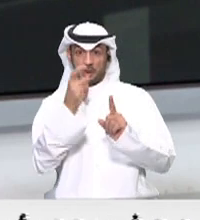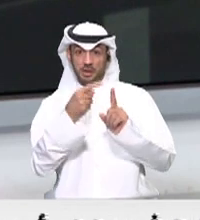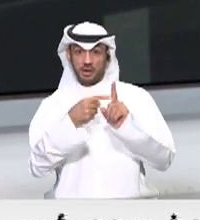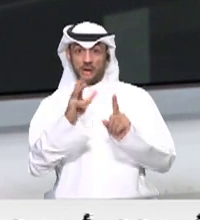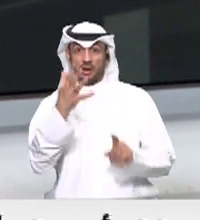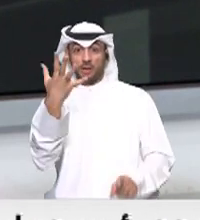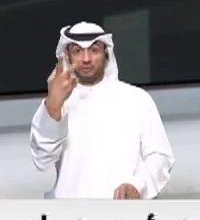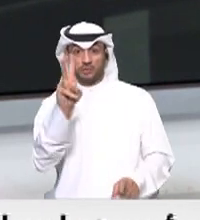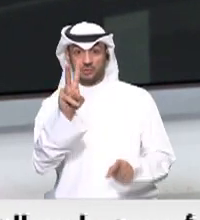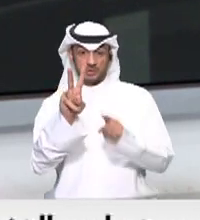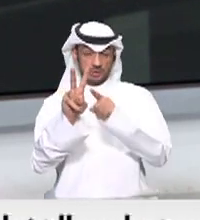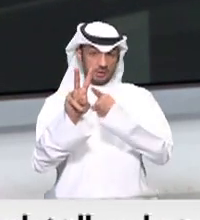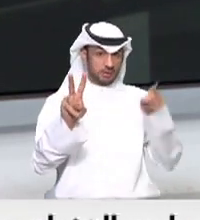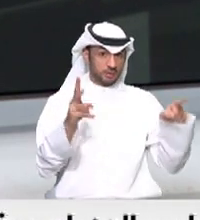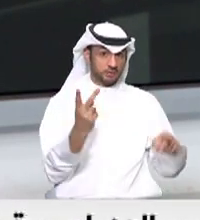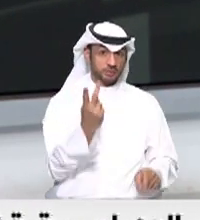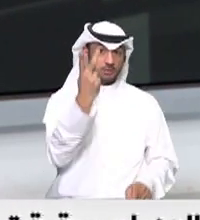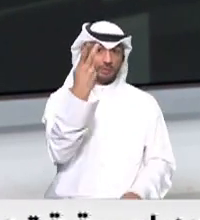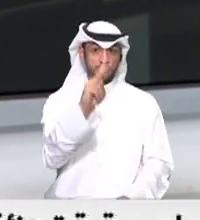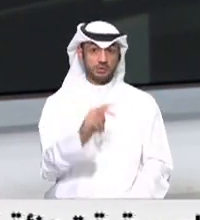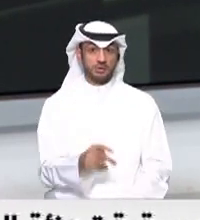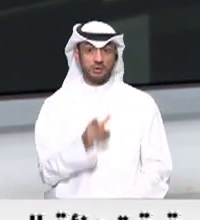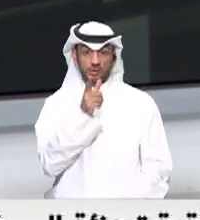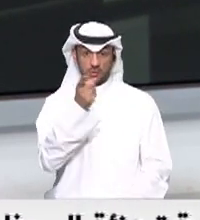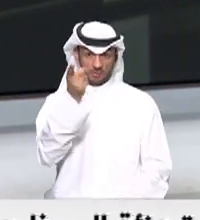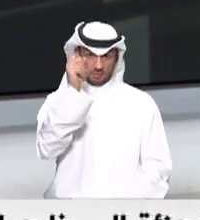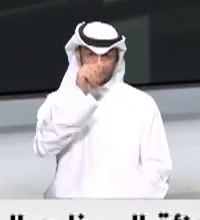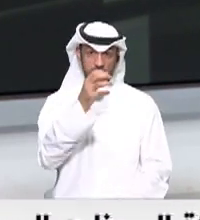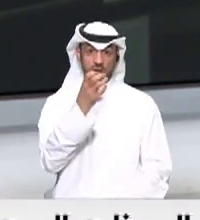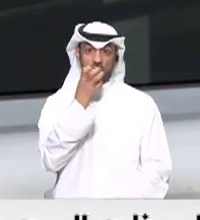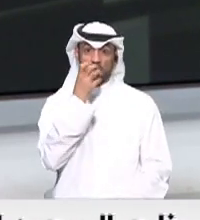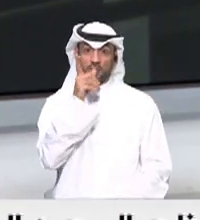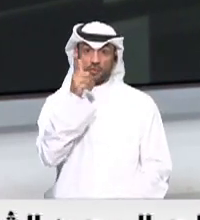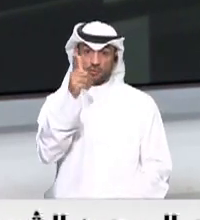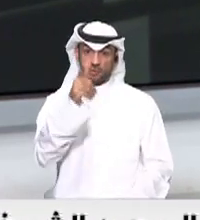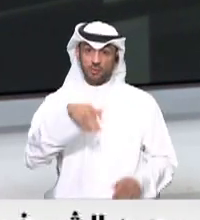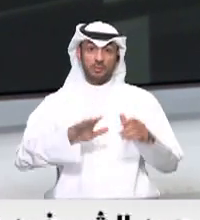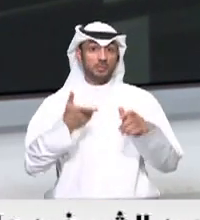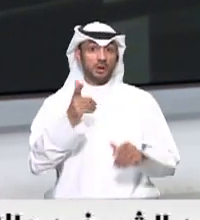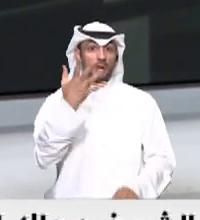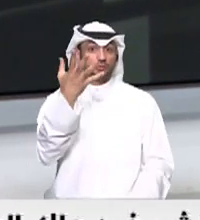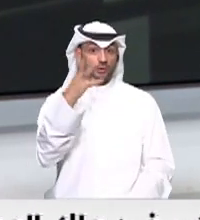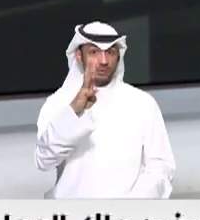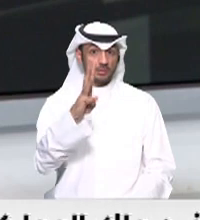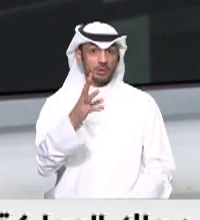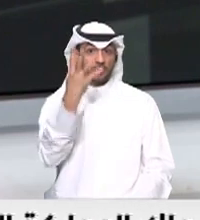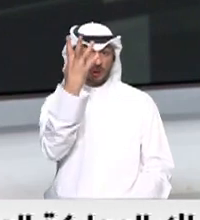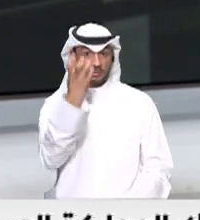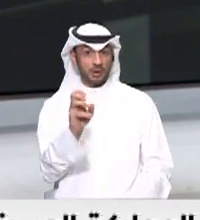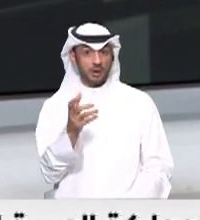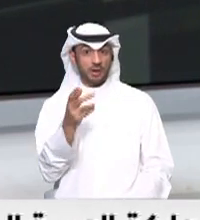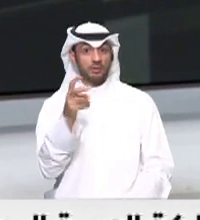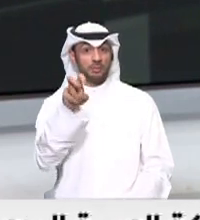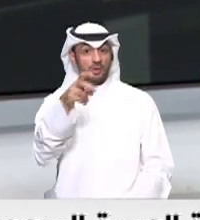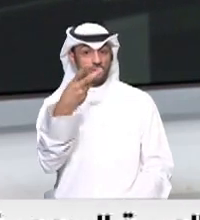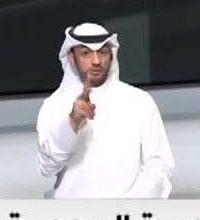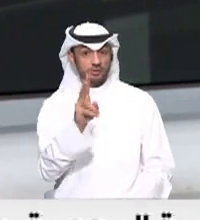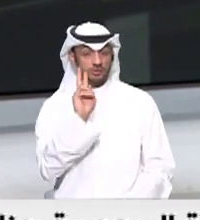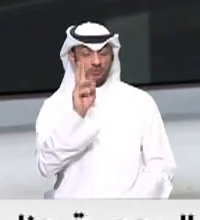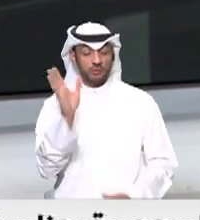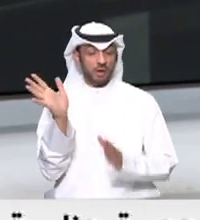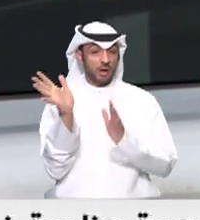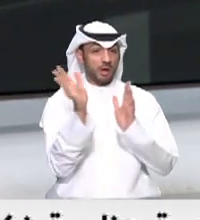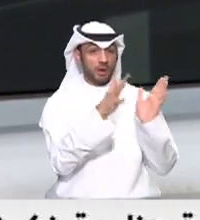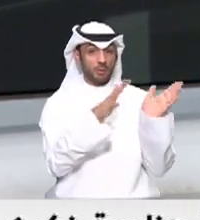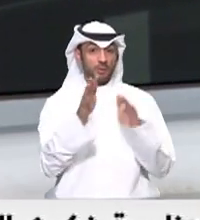بين ال 25 الى 27 درجه مئويه باشر اجواء مشمسه 45 العظمى والصغرى 27 هواء شمالي غربي نشط على فترات من 8 الى